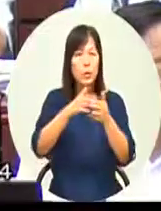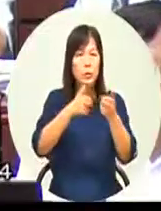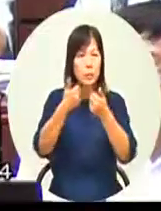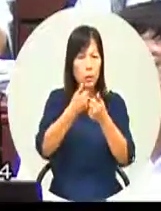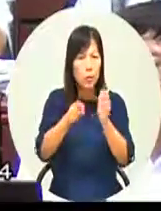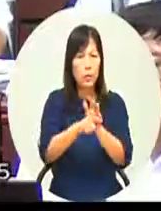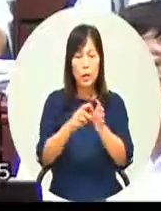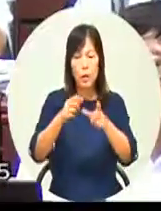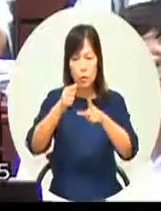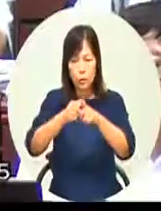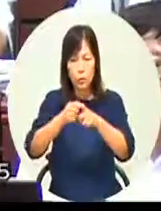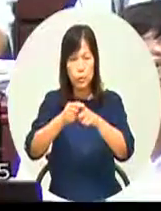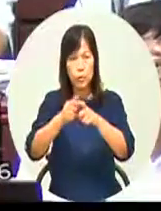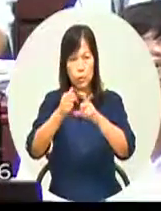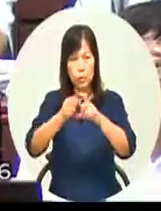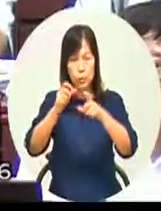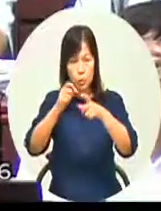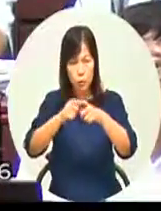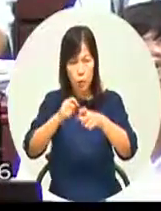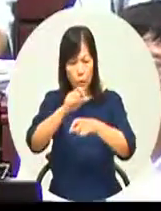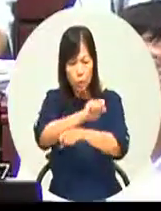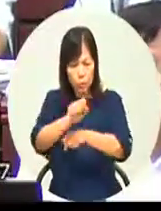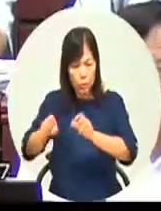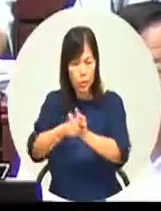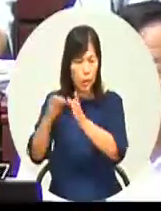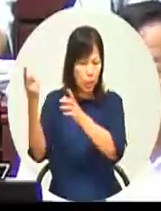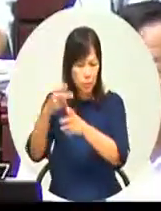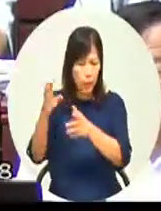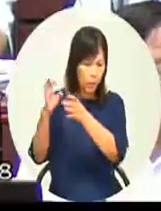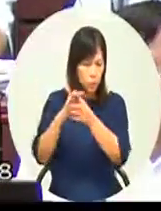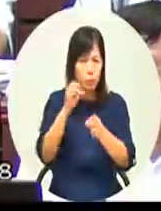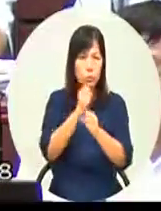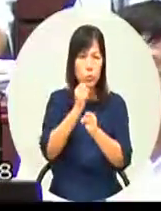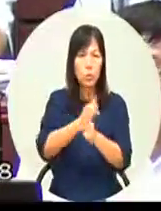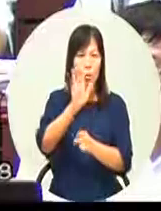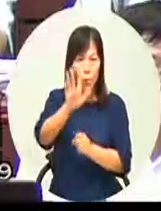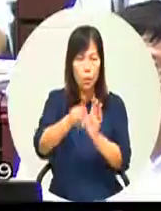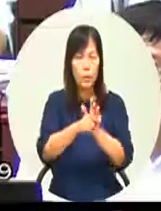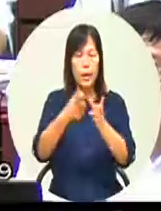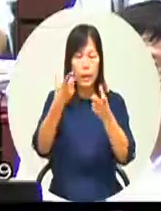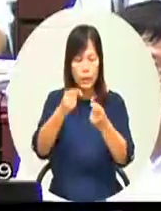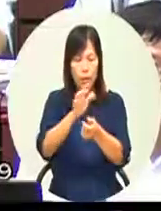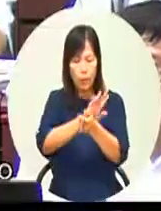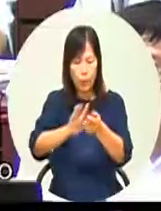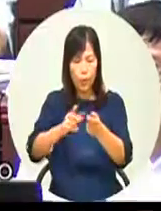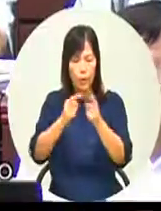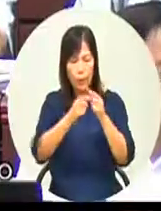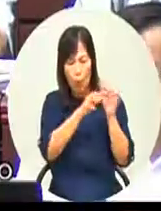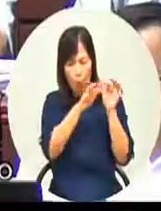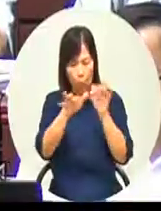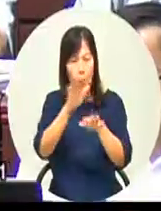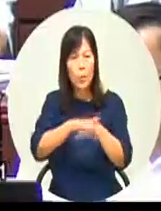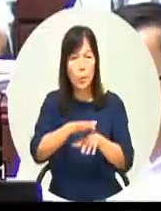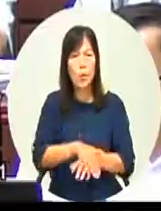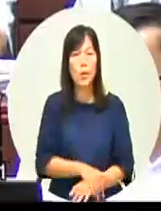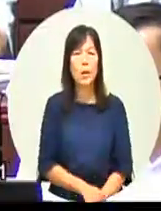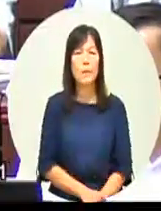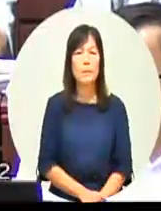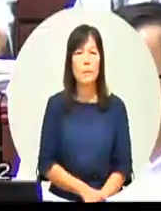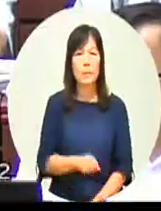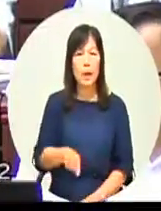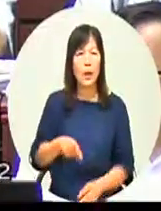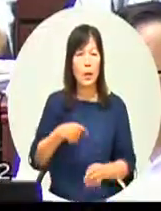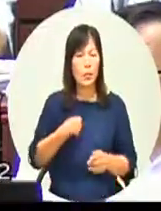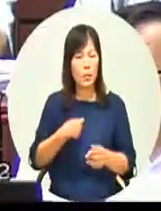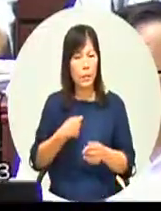们跟区公所合作要继续办理哈，所以也会带来一波这个观光的这一个人潮。那这个部分呢，我们观光局会